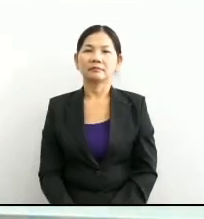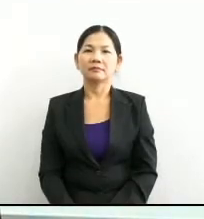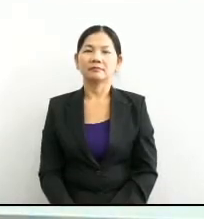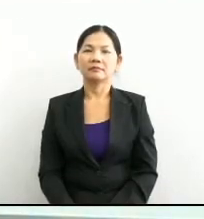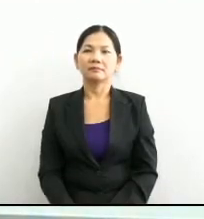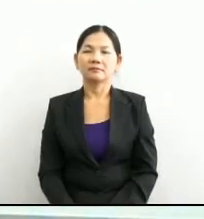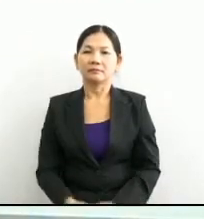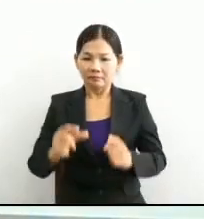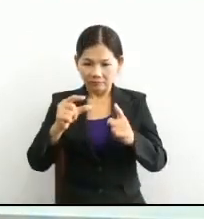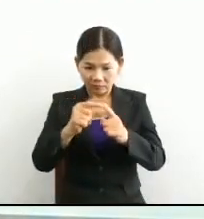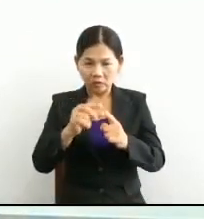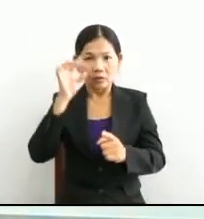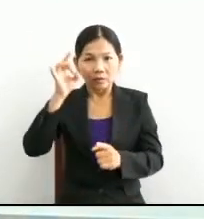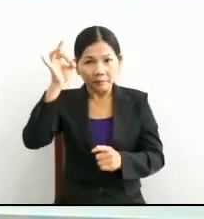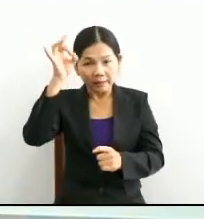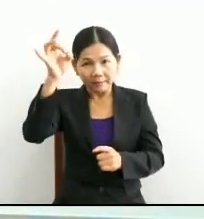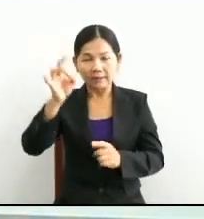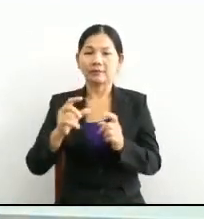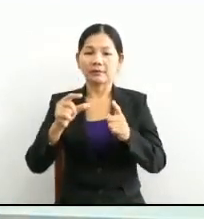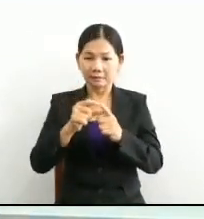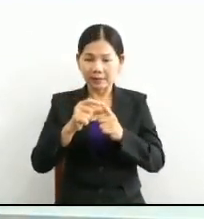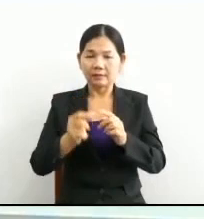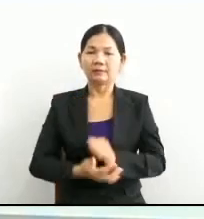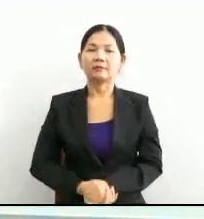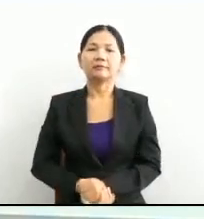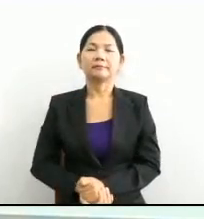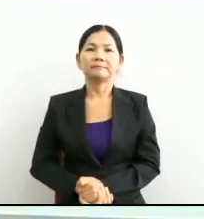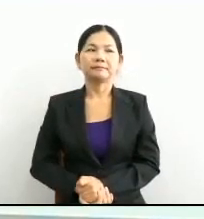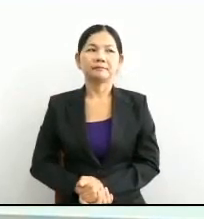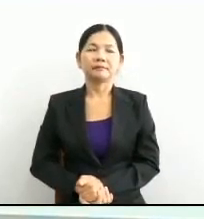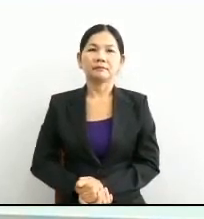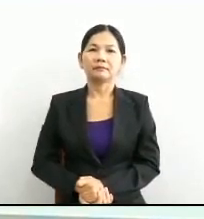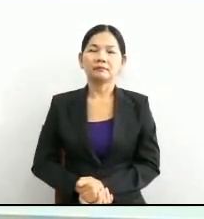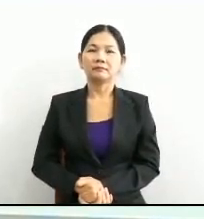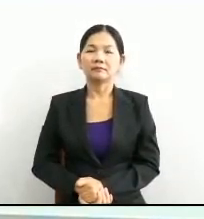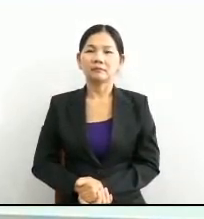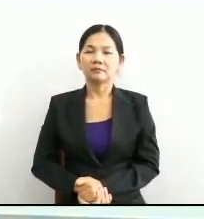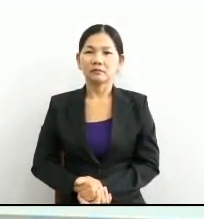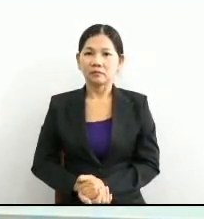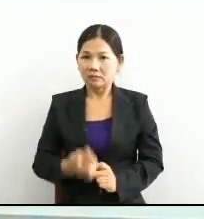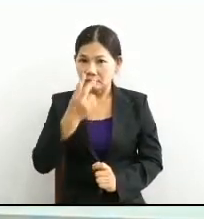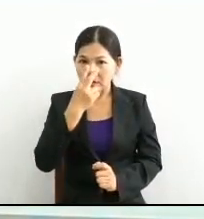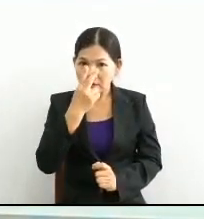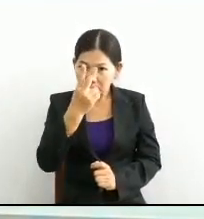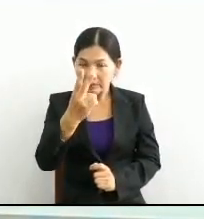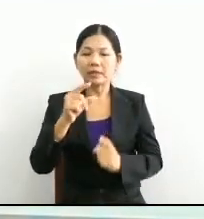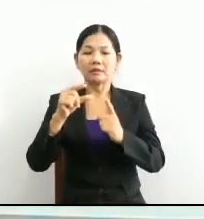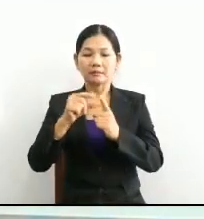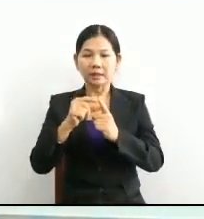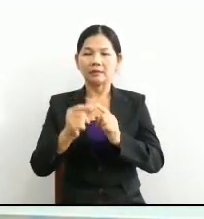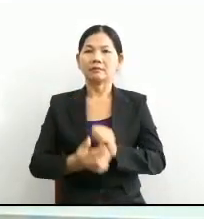chà ở lấy con dưa pía nè kêu nâng ao pía môi tơ con miếng xoài rau pía tặng ao khnì này con nè chà